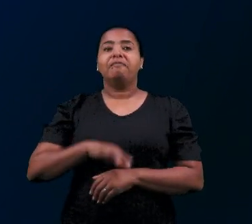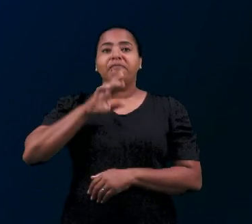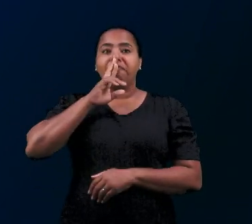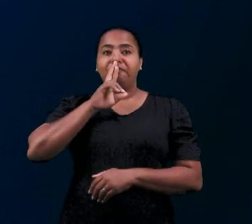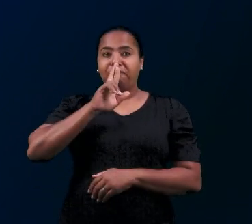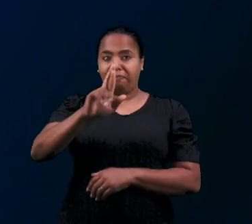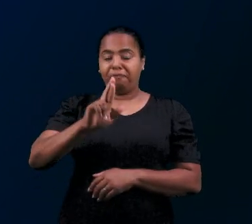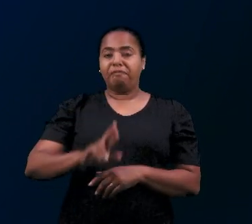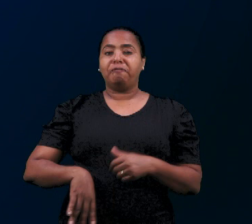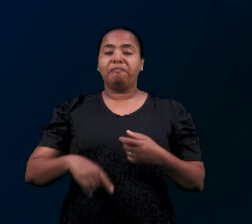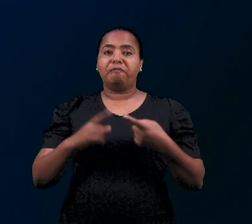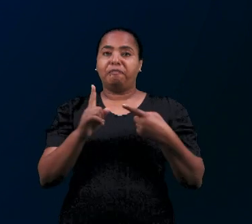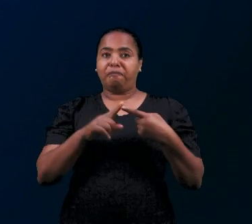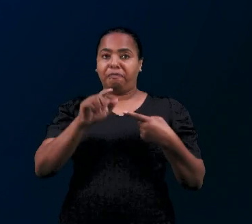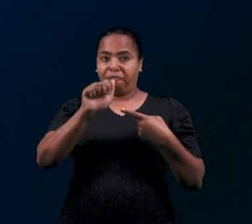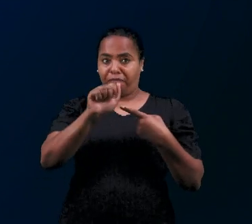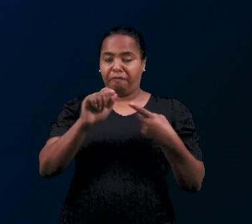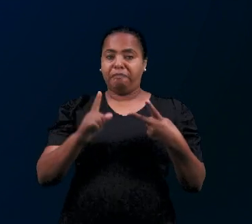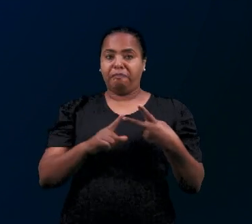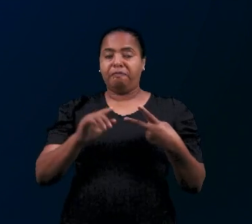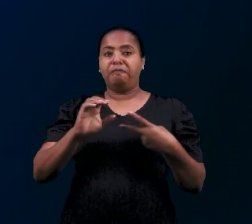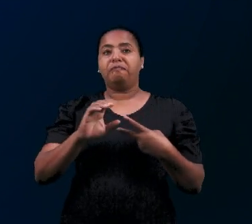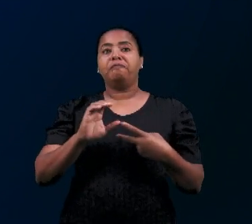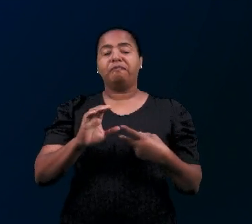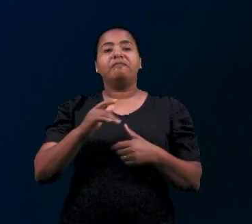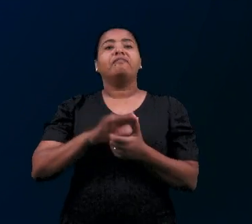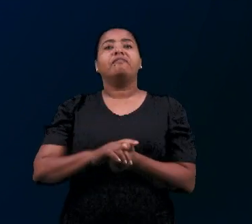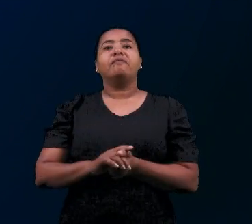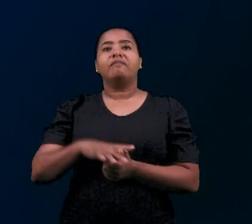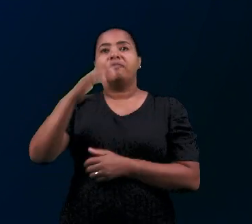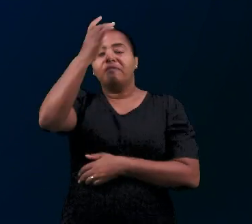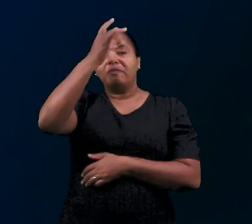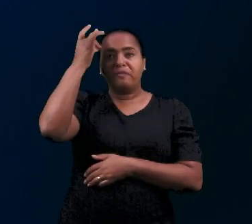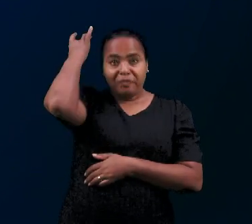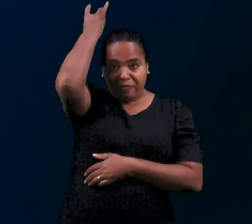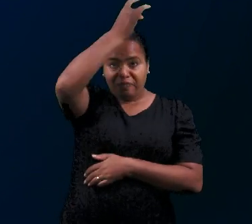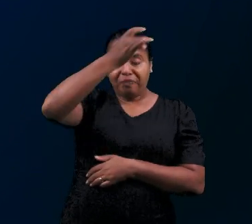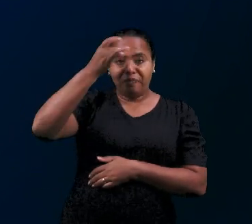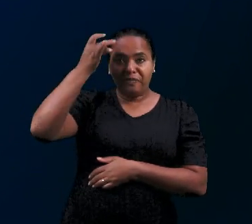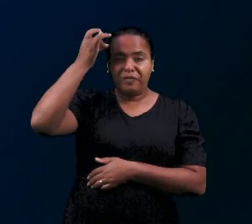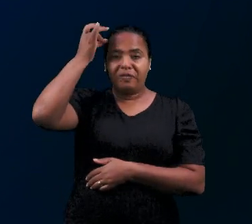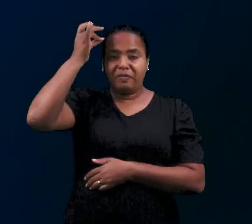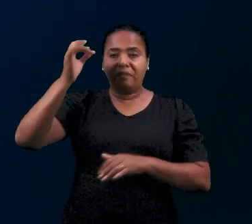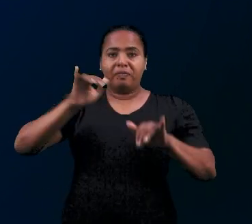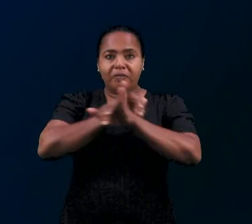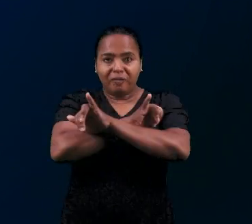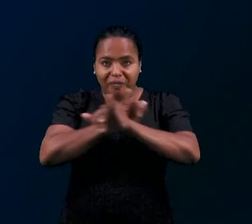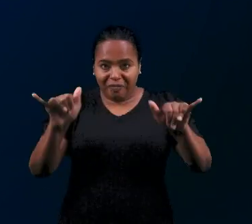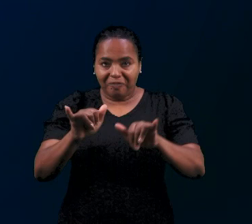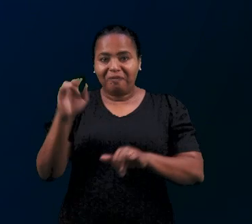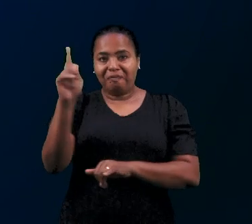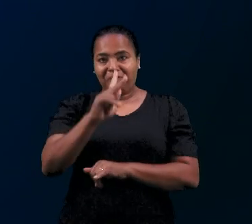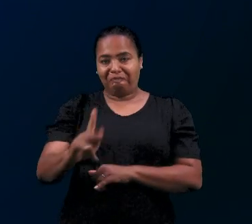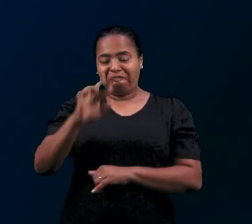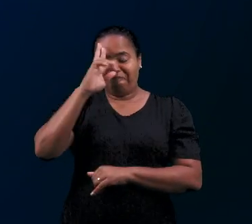pasteur. Ma première réponse à 1 est celle C. Le Saint-Esprit